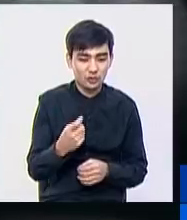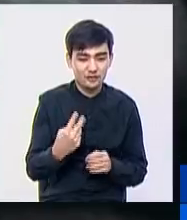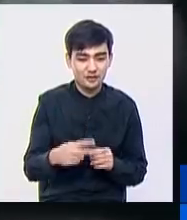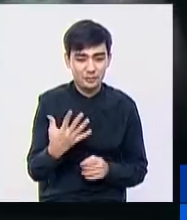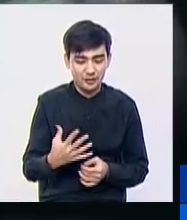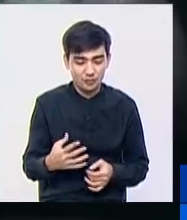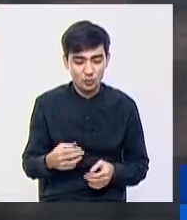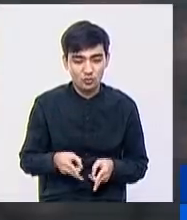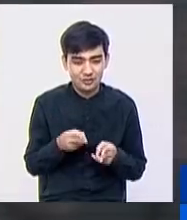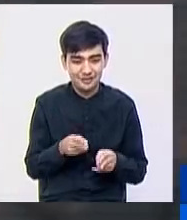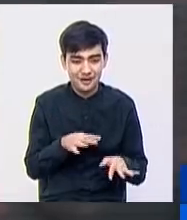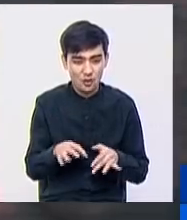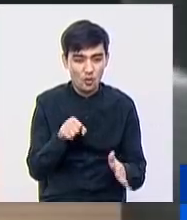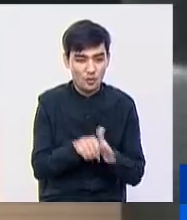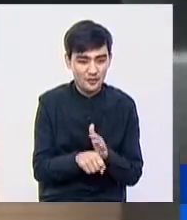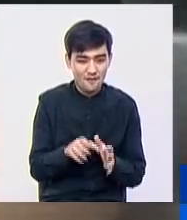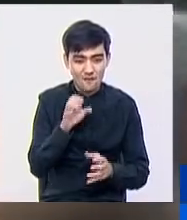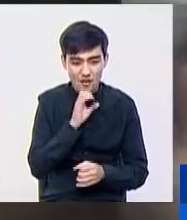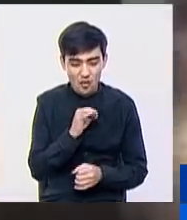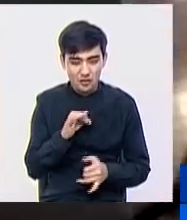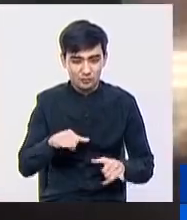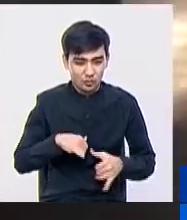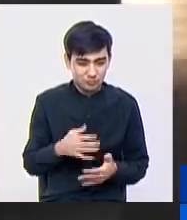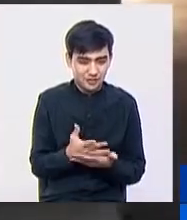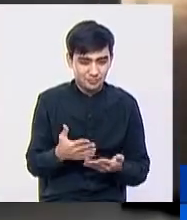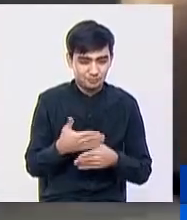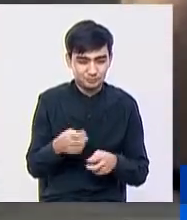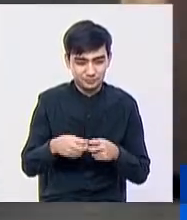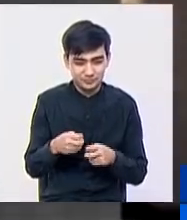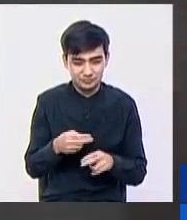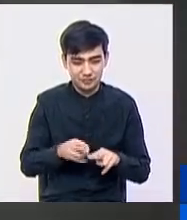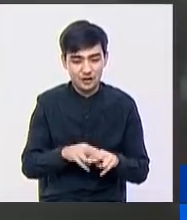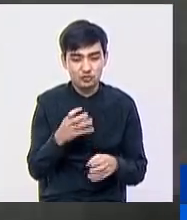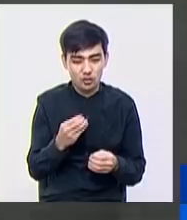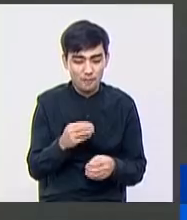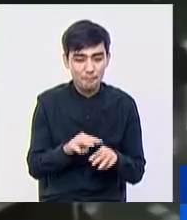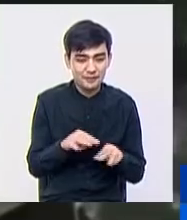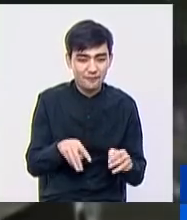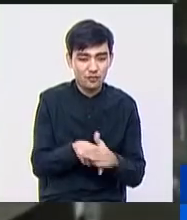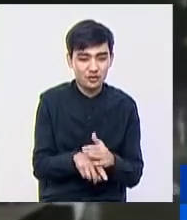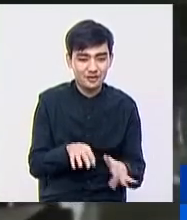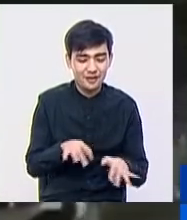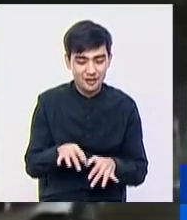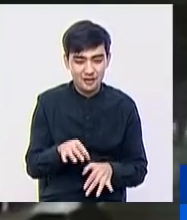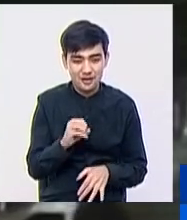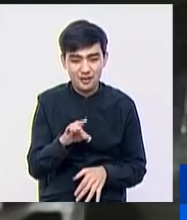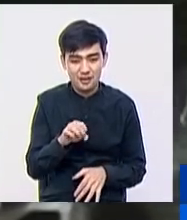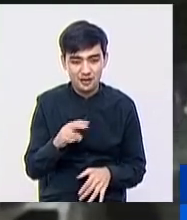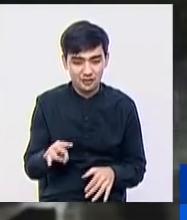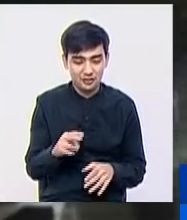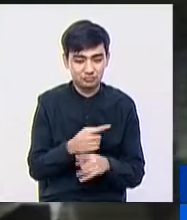125 уголовных дел по фактам убийств, краж и разбойных нападений. Исполняющий обязанности министра внутренних дел Ирлан Тургумбаев